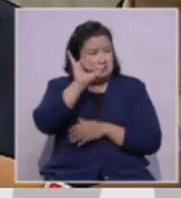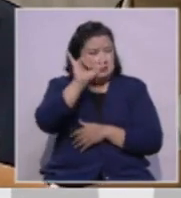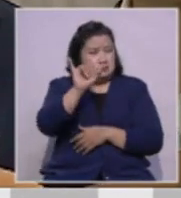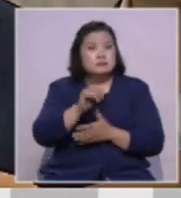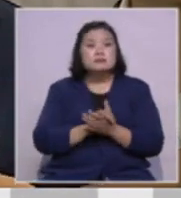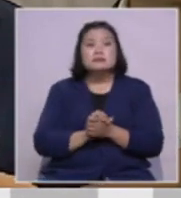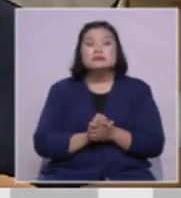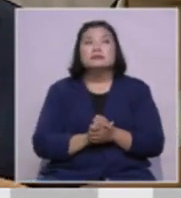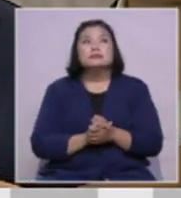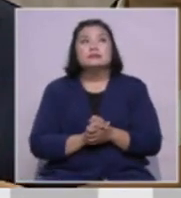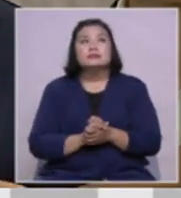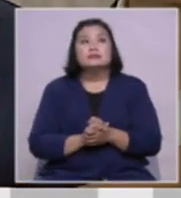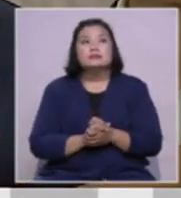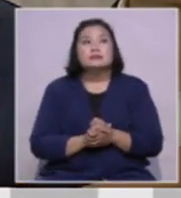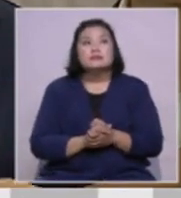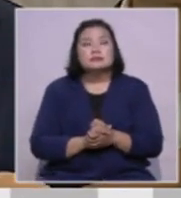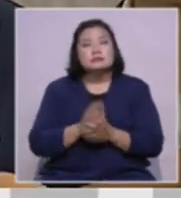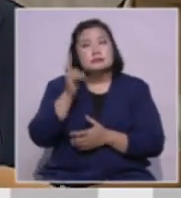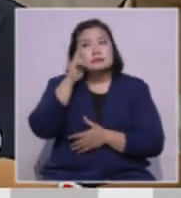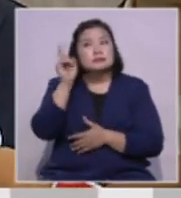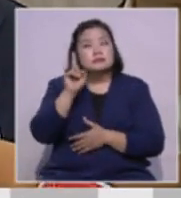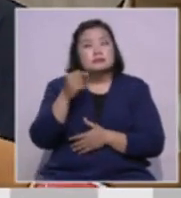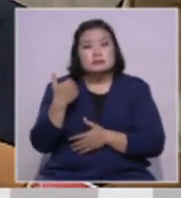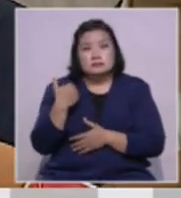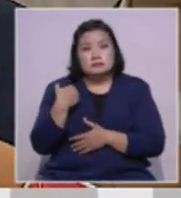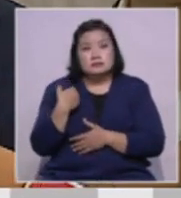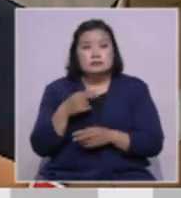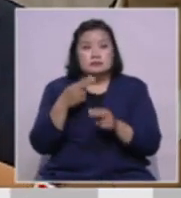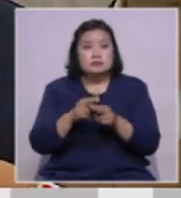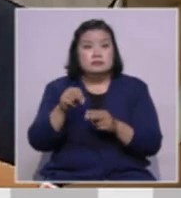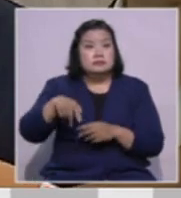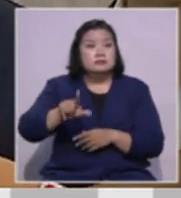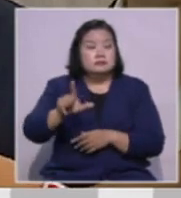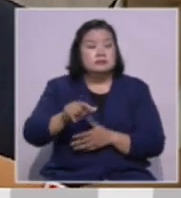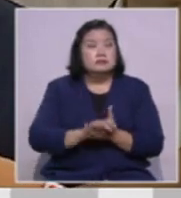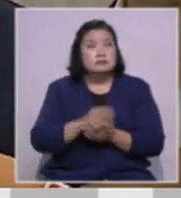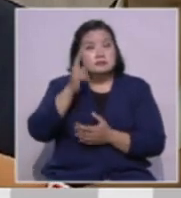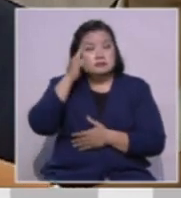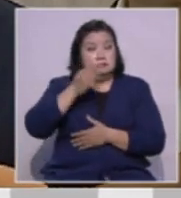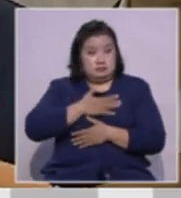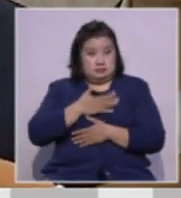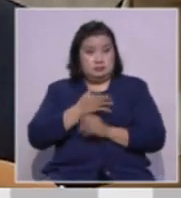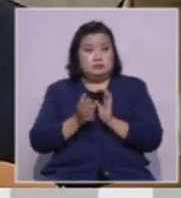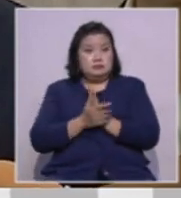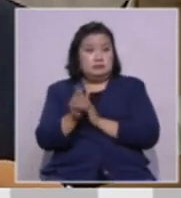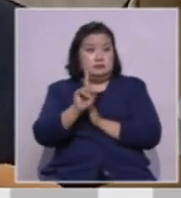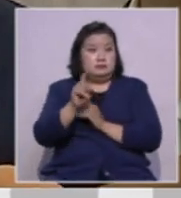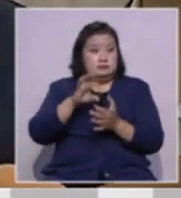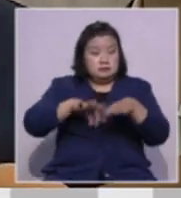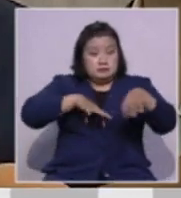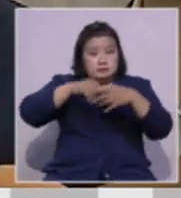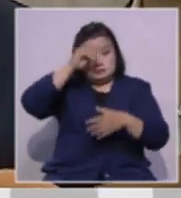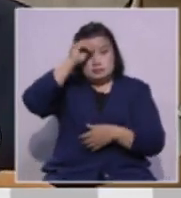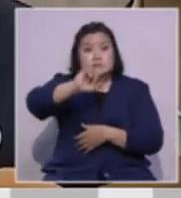ครับเพราะฉะนั้นผมเห็นด้วยฮะ ก็เป็นเรื่องที่คุณณัฐพลเนี่ยก็ต้องลองแสดงให้สังคมเห็นว่าตัวเองมีความชำนาญด้านการบริหารการศึกษาอะไรซึ่งที่ผ่านม